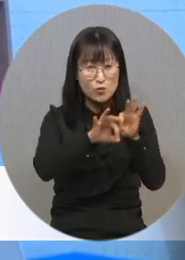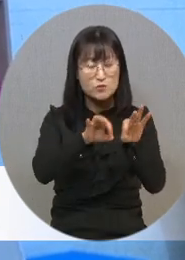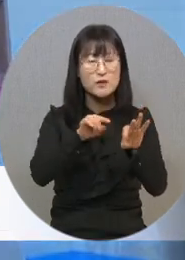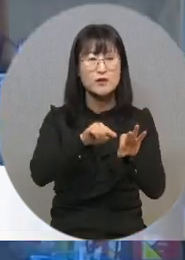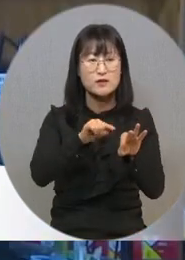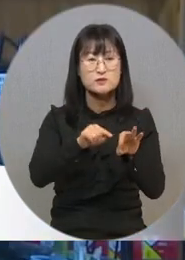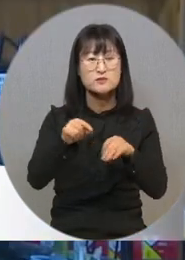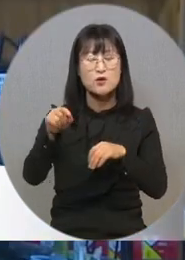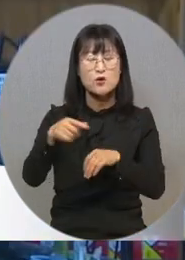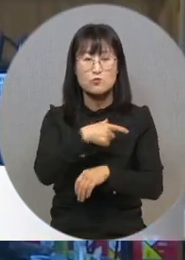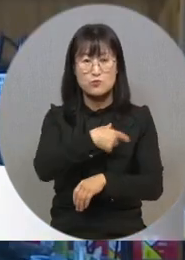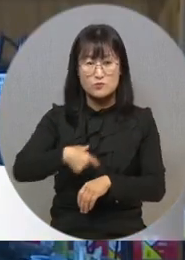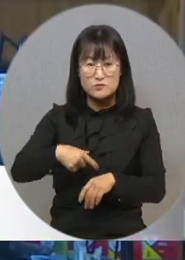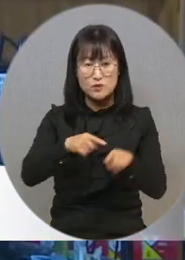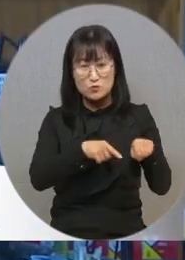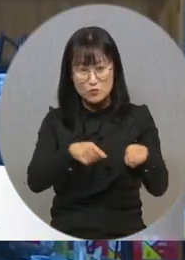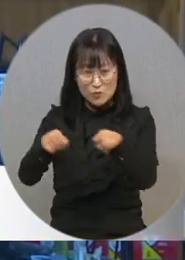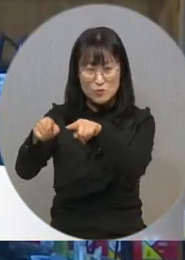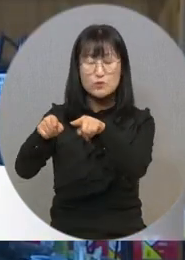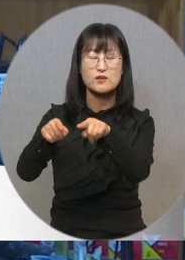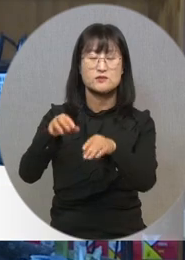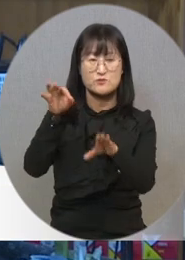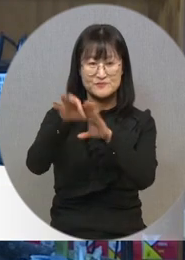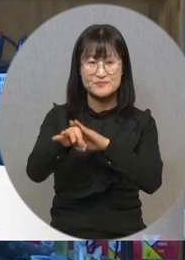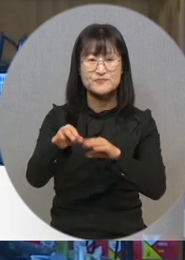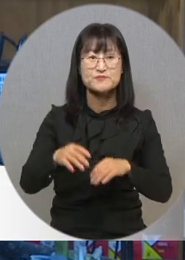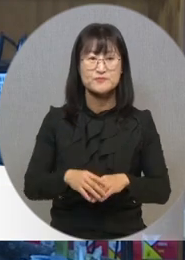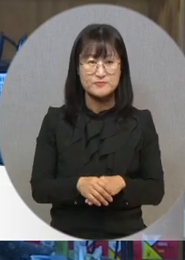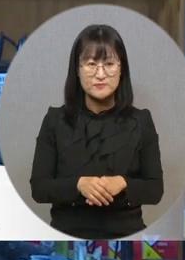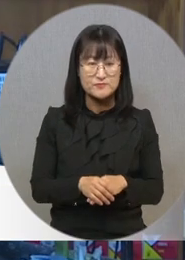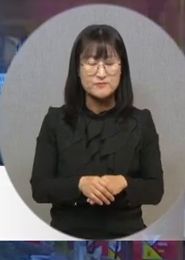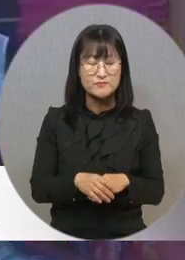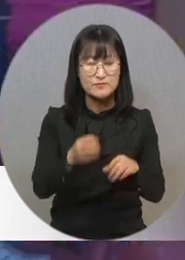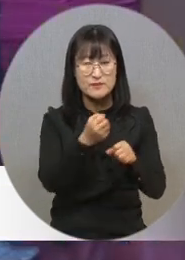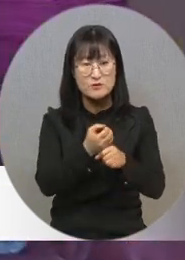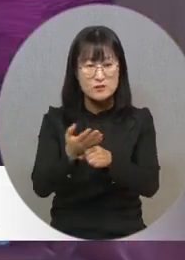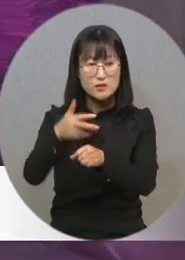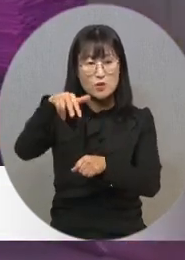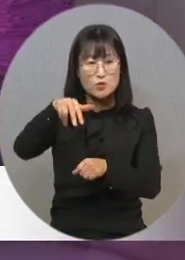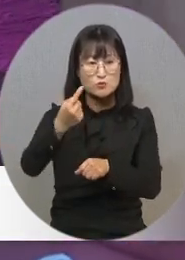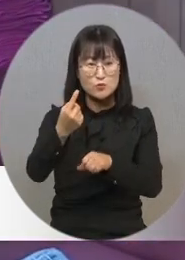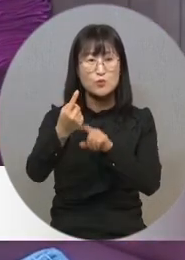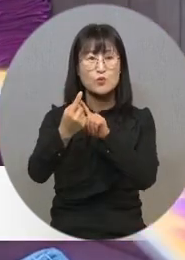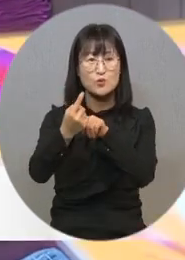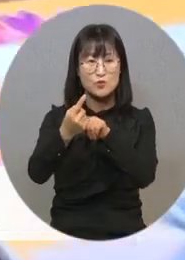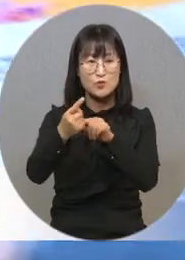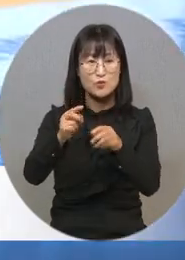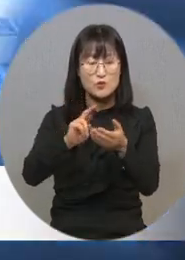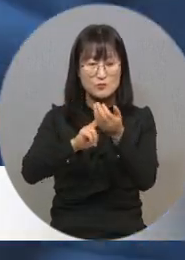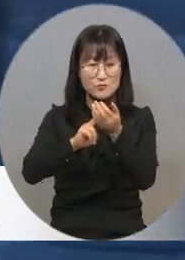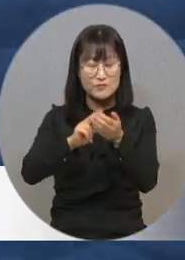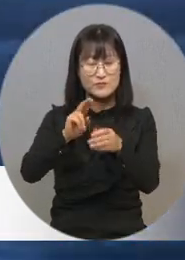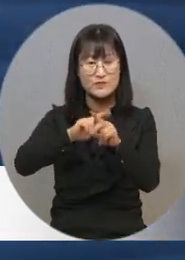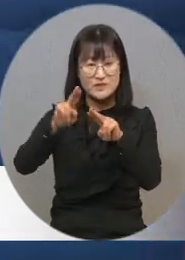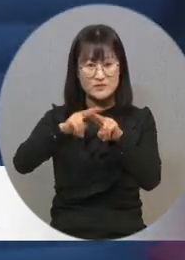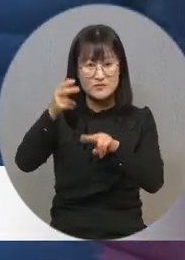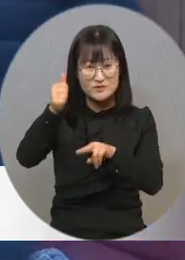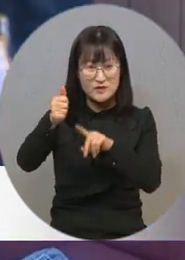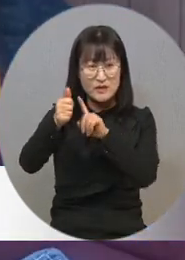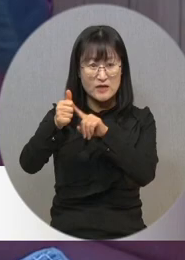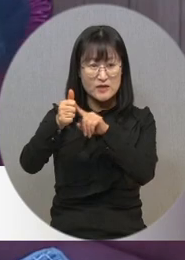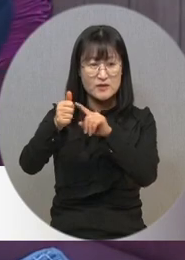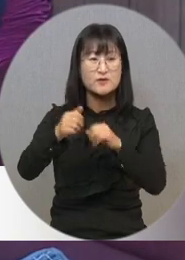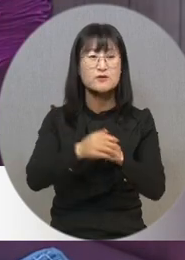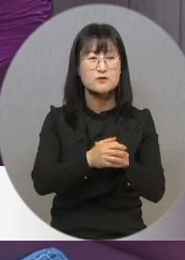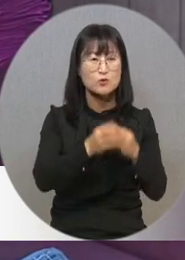센터를 통해 전에 기부했습니다 전달식에는 조상길 예쁜 가위손 이용원 원장을 비롯해 심재동